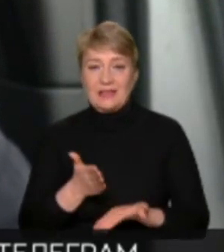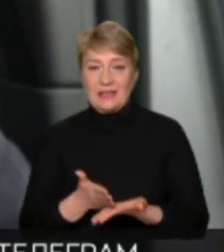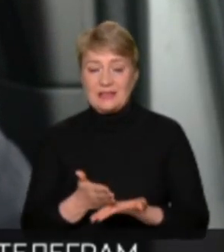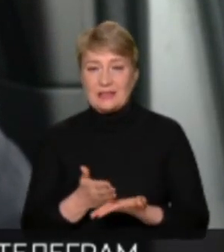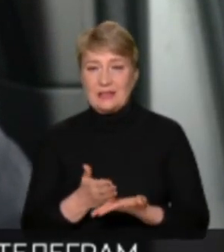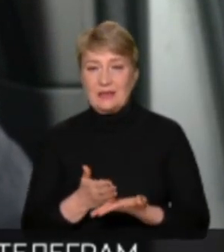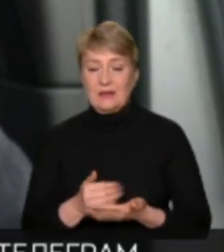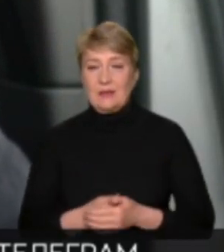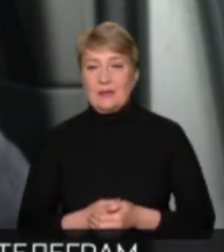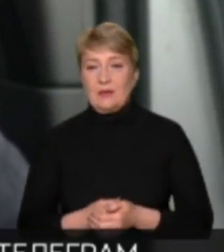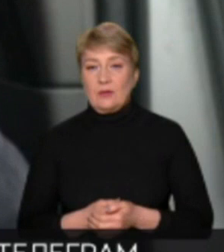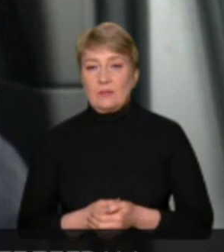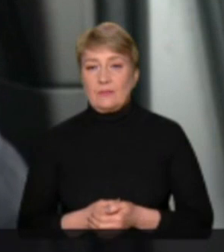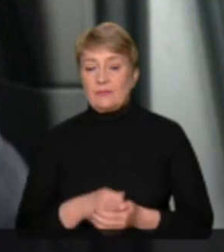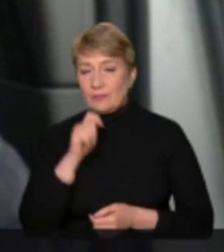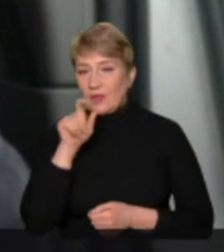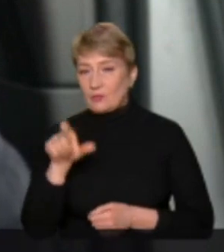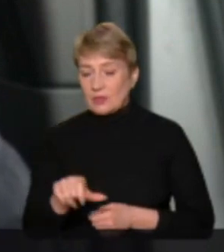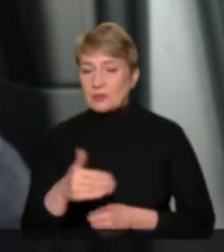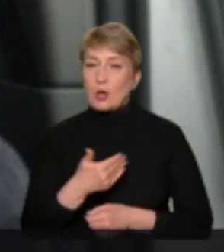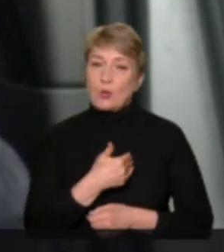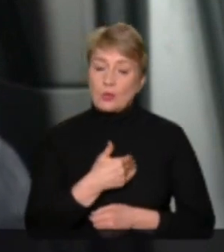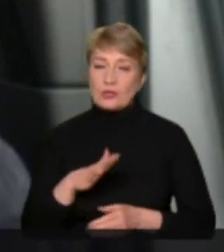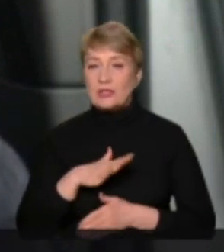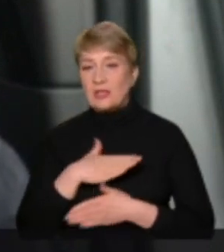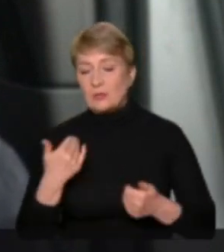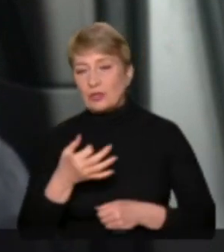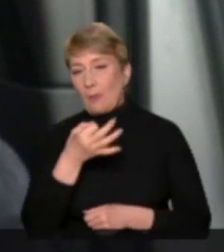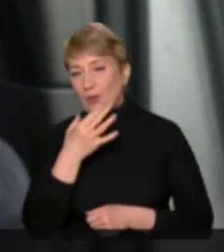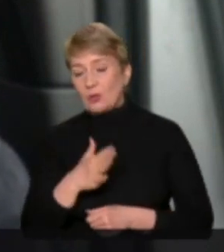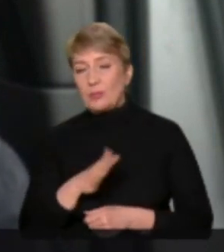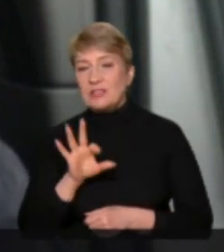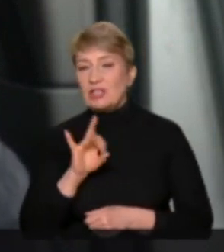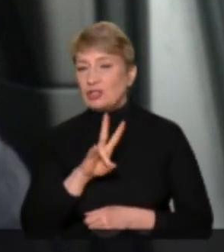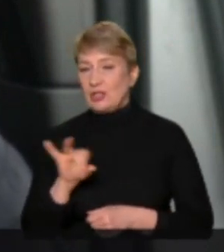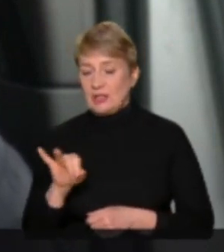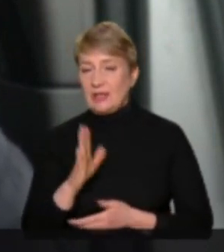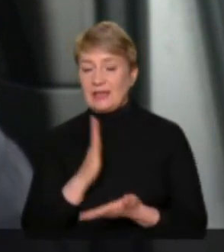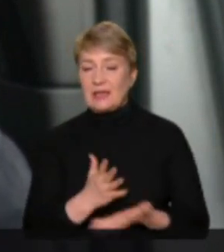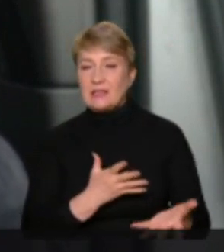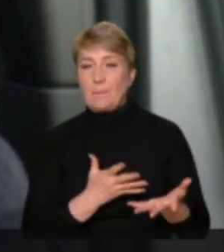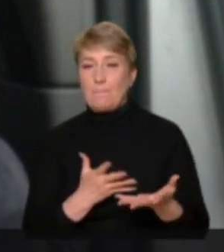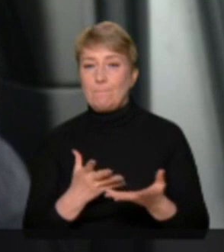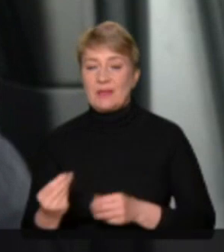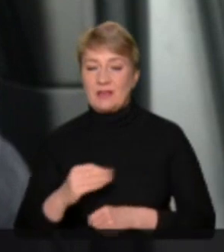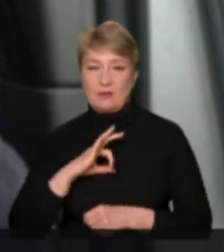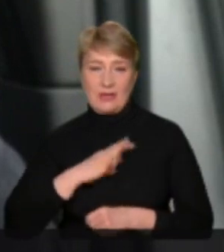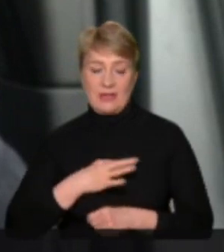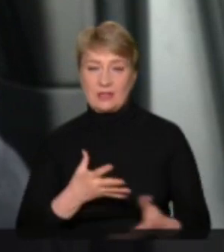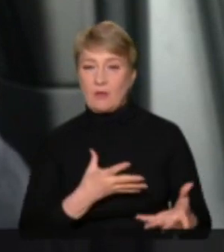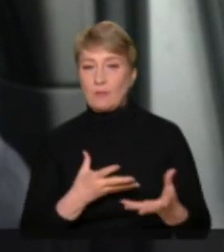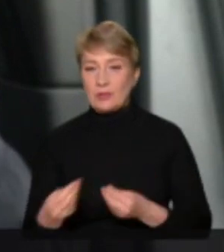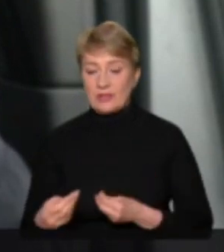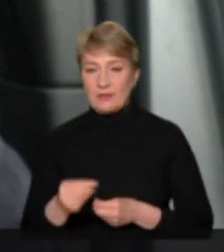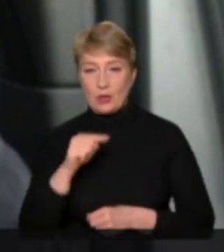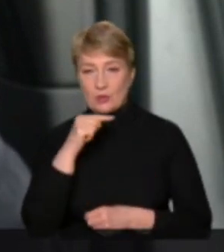є, хочемо ми ці, не хочемо, чи не хочемо, подобається нам чи ні, на них є певний вплив агентів впливу